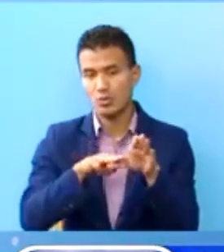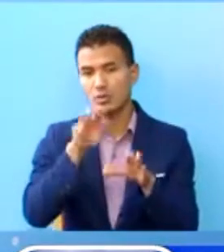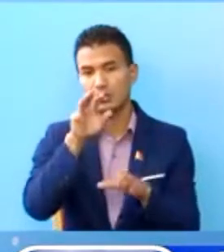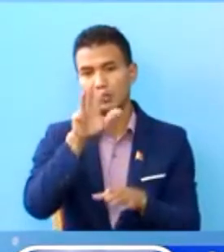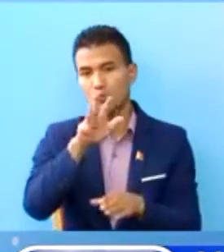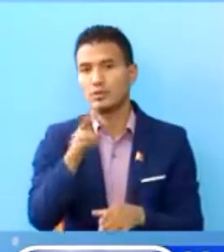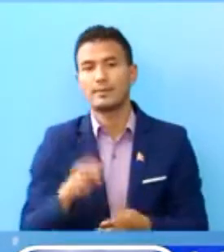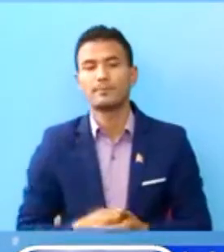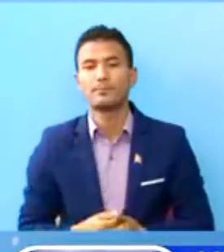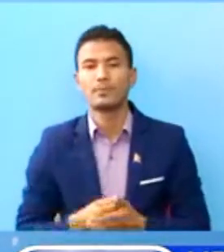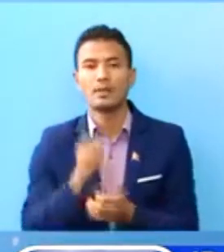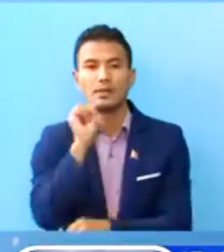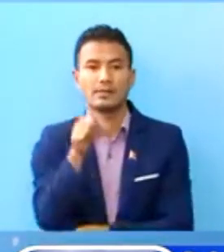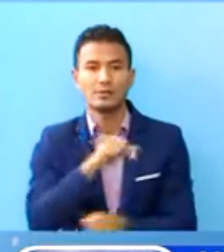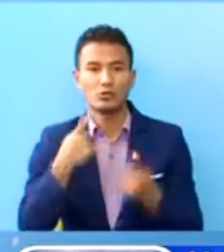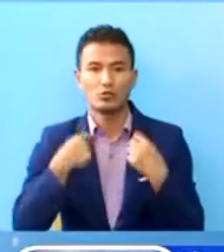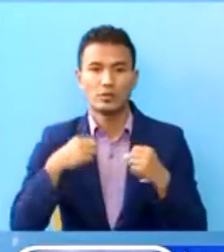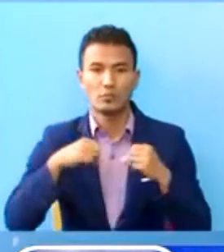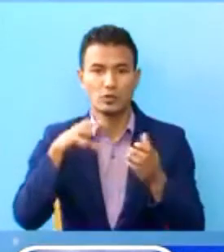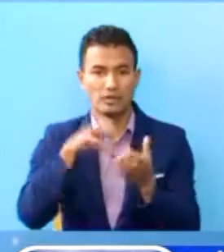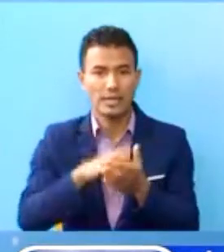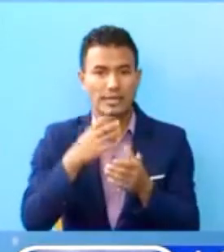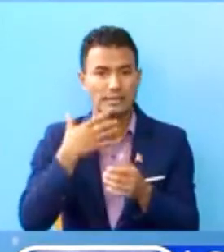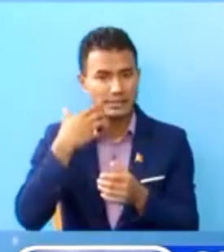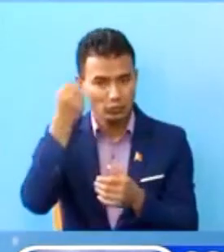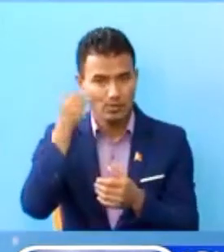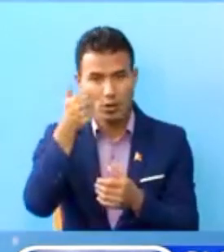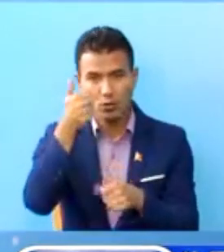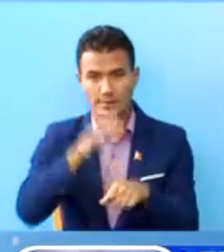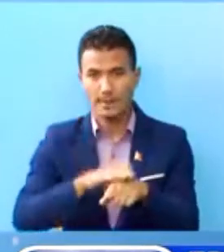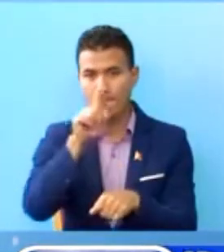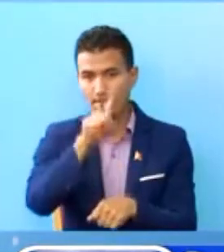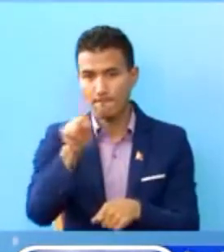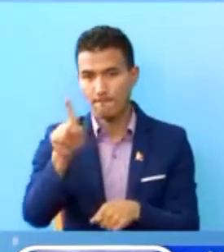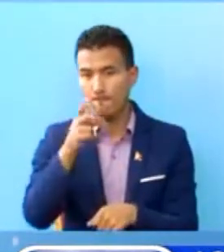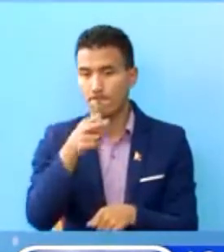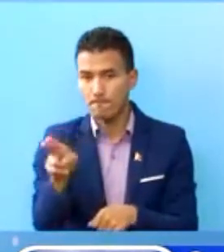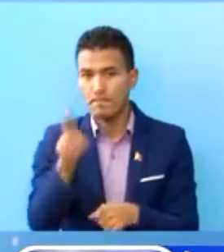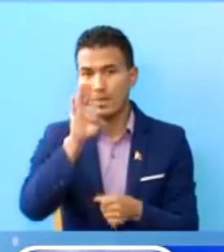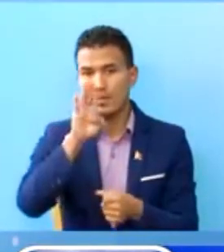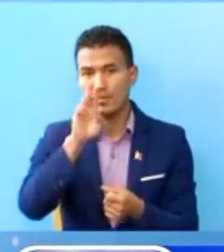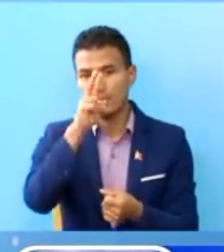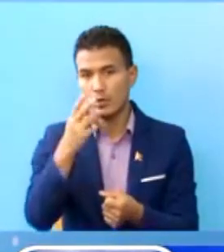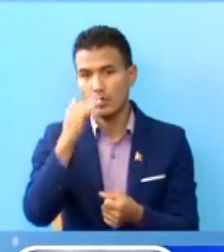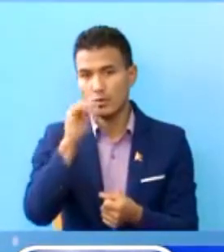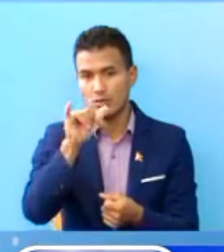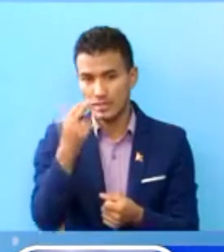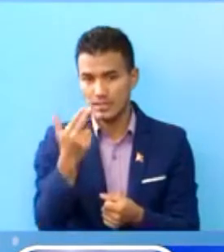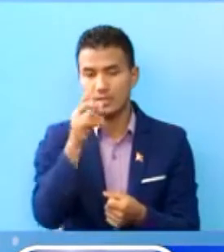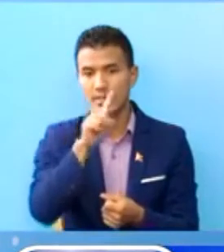हुनुहुन्छ। राष्ट्रिय जनस्वास्थ्य प्रयोगशाला टेकुमा अछामका 11 जना, बैतडीका